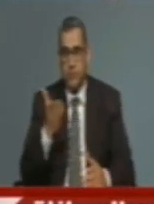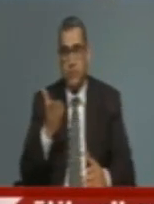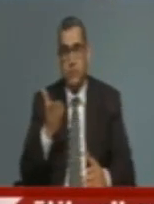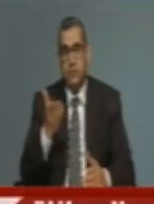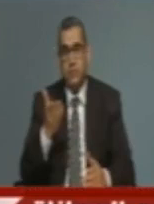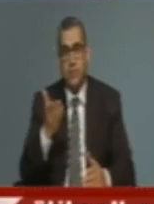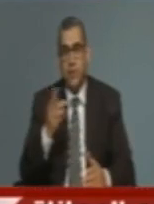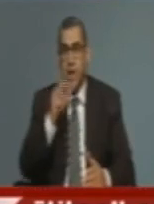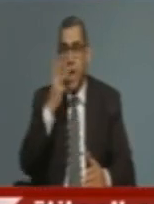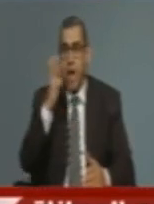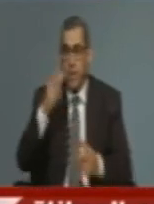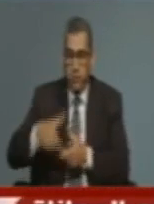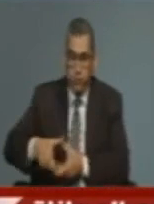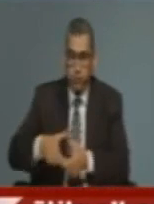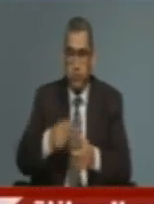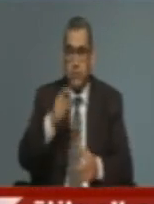الصرف الصحي اللي كان موجود في ال